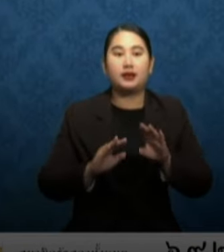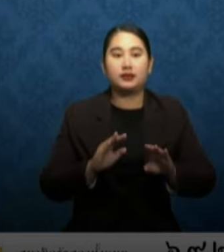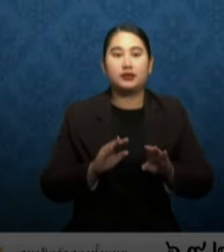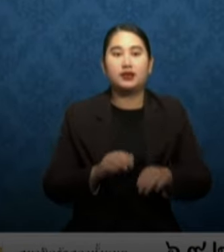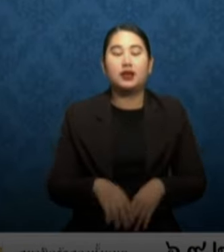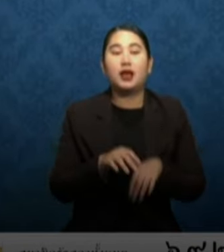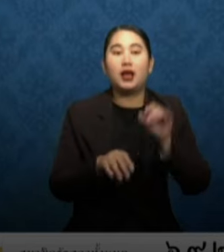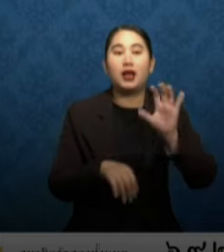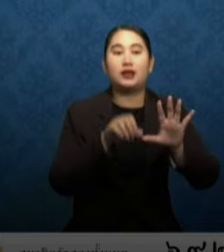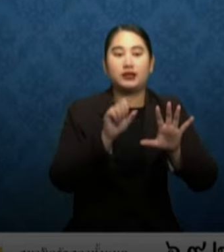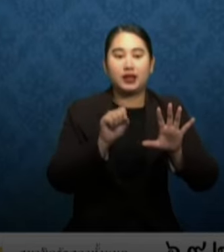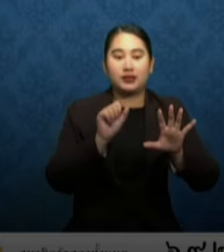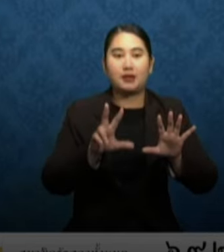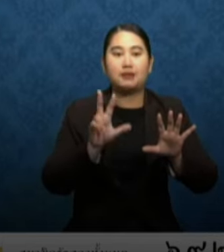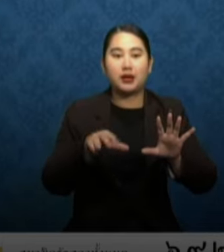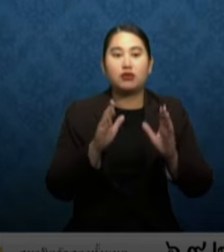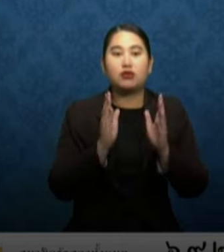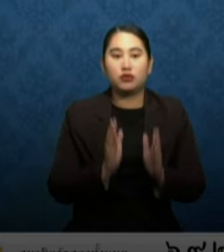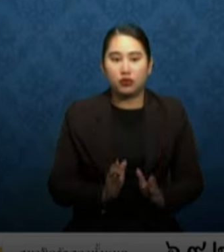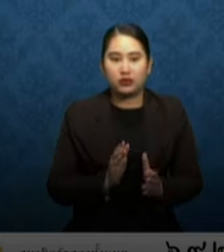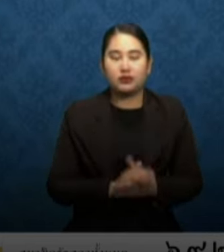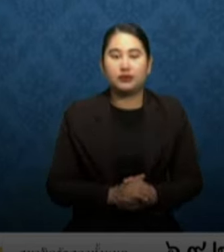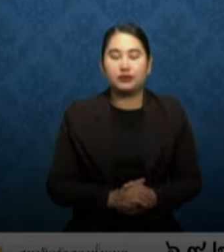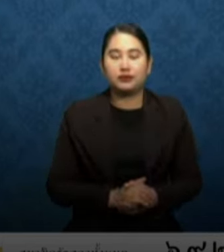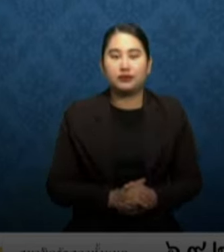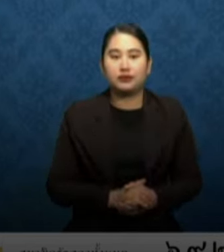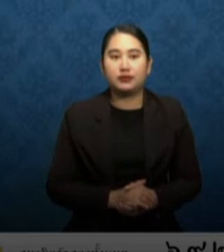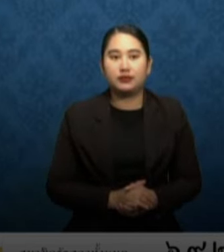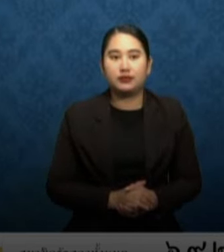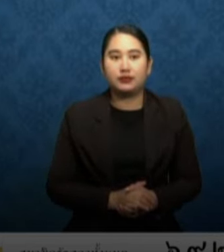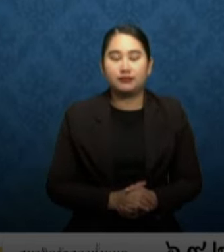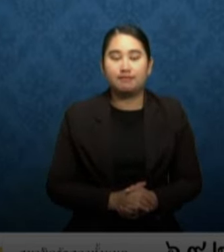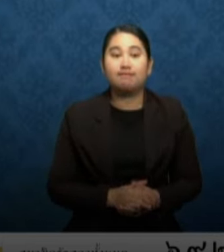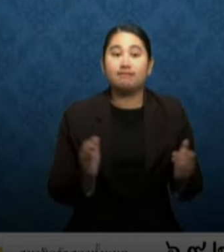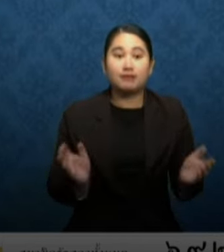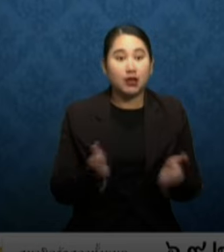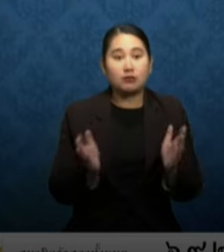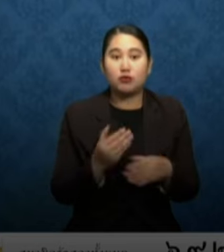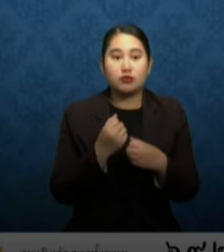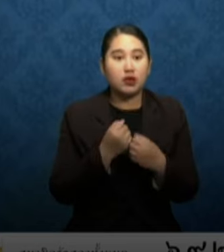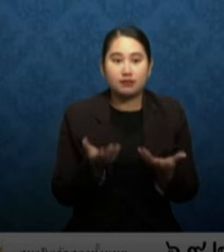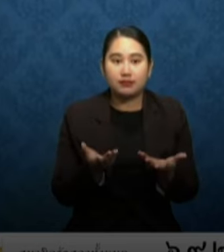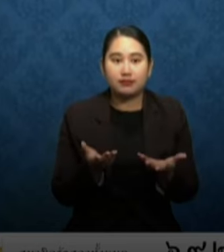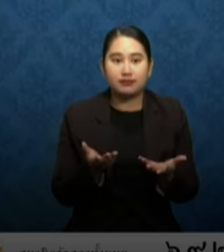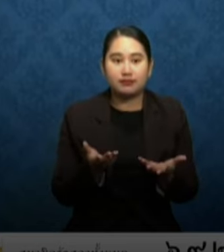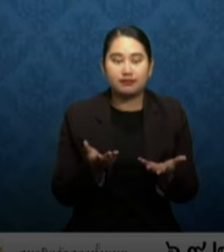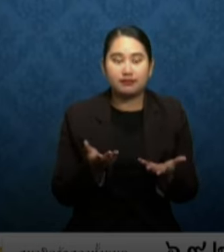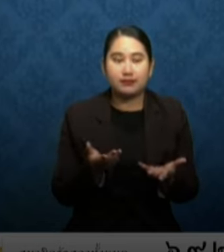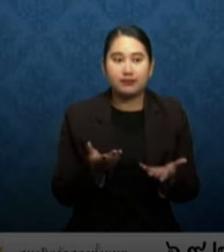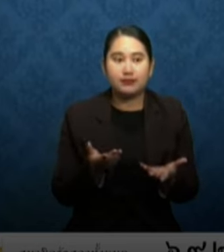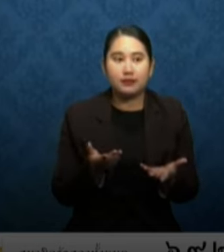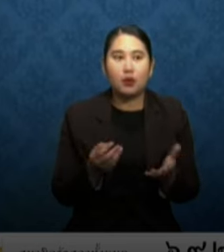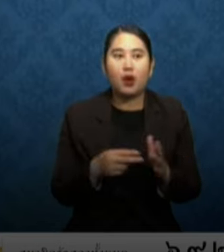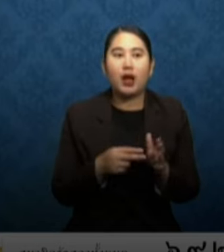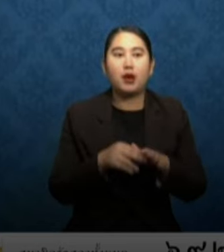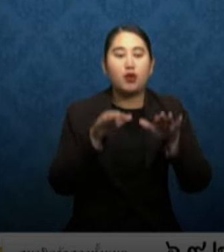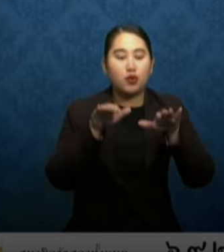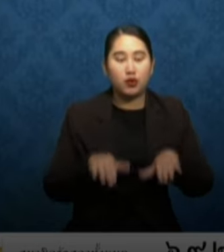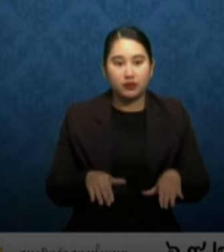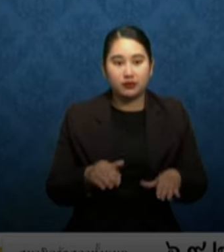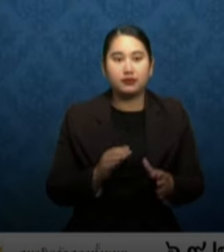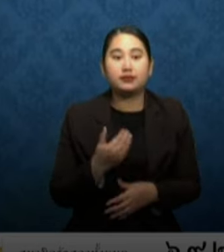แค่ 53,000กว่าคนเท่านั้นท่านสนับสนุนกันอย่างไรครับสหภาพแรงงานถึงลดลง